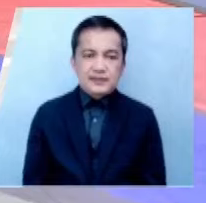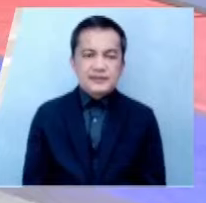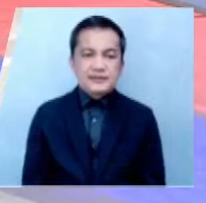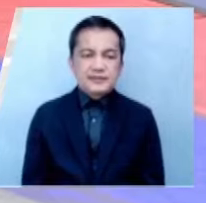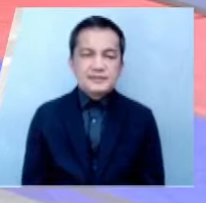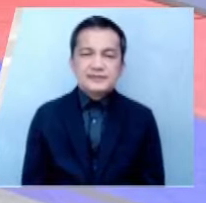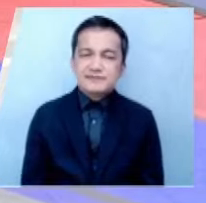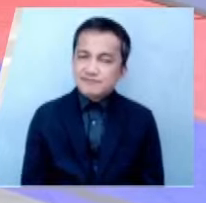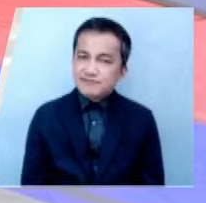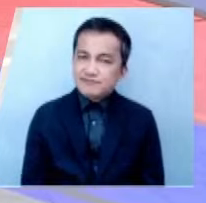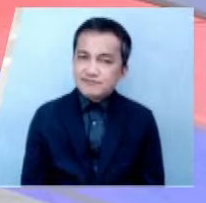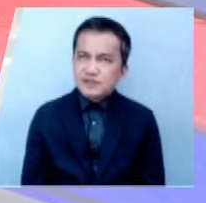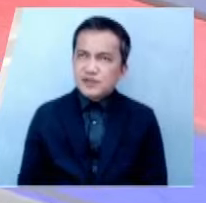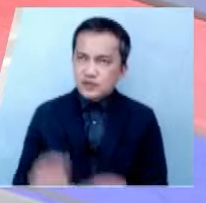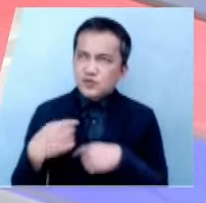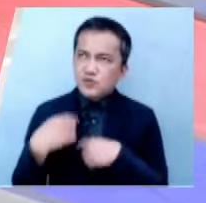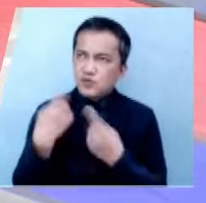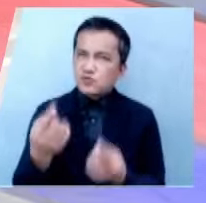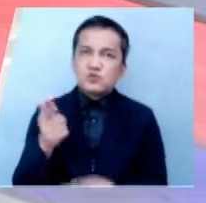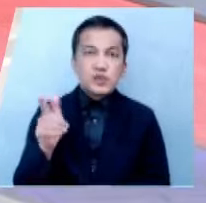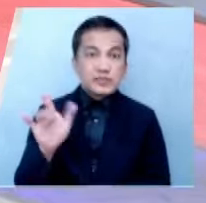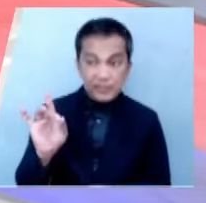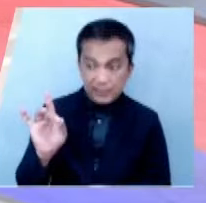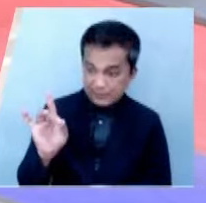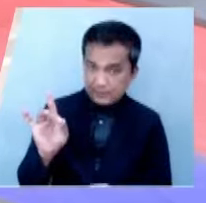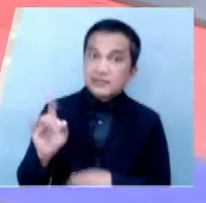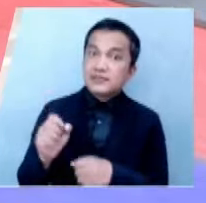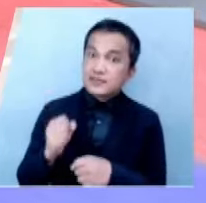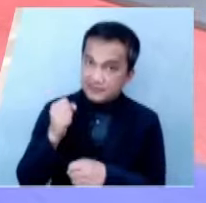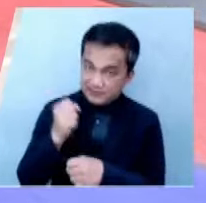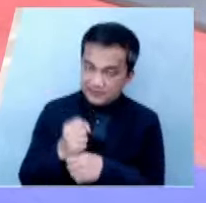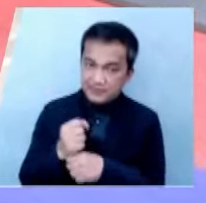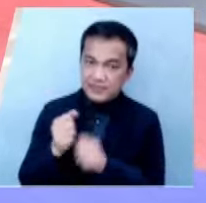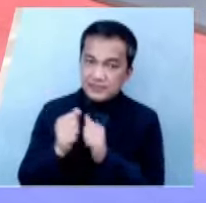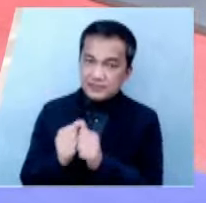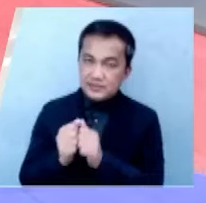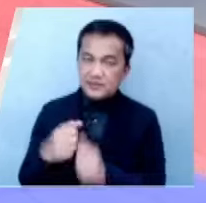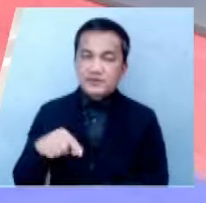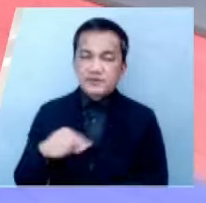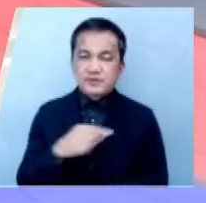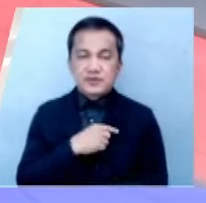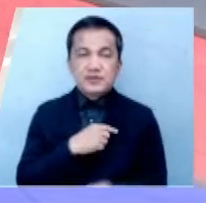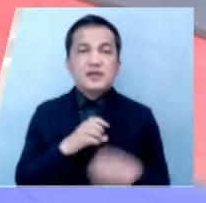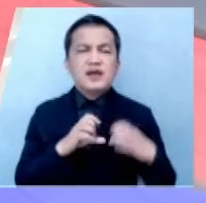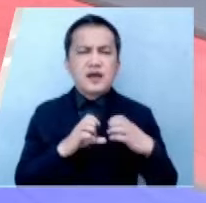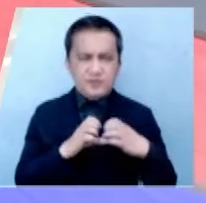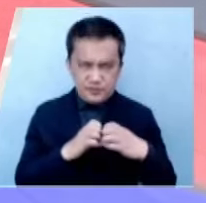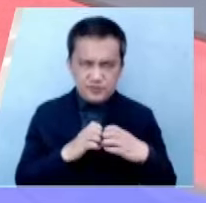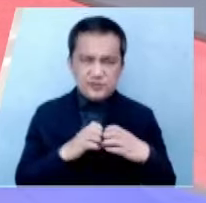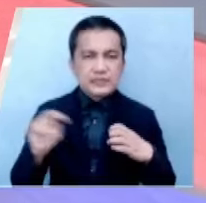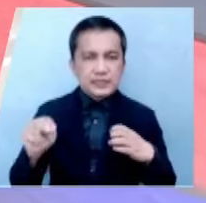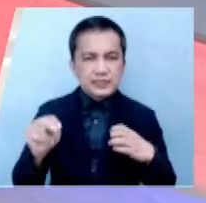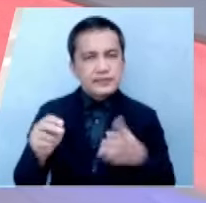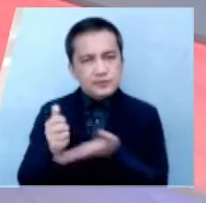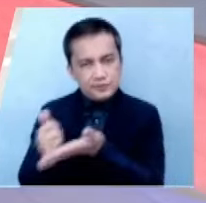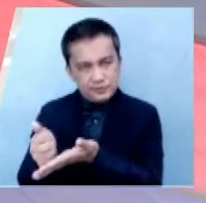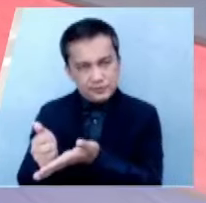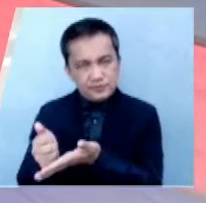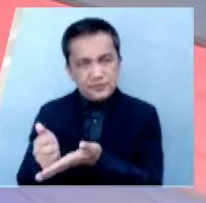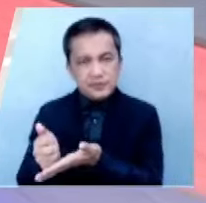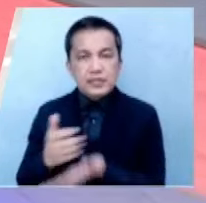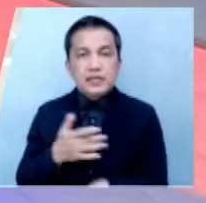ng 28 taon, kaagapay na tayo ng mga kapusong nangangailangan ng dugo. Ramdam namin